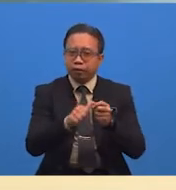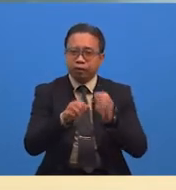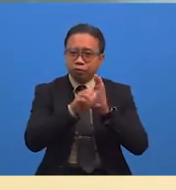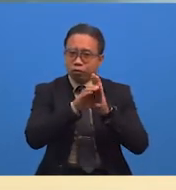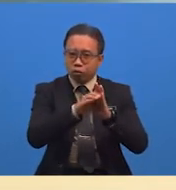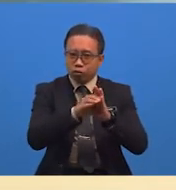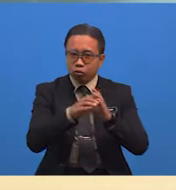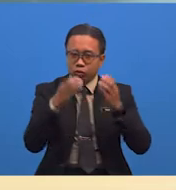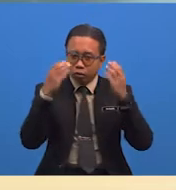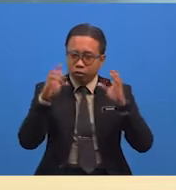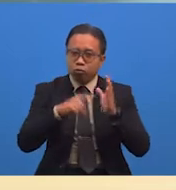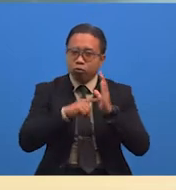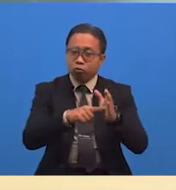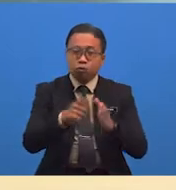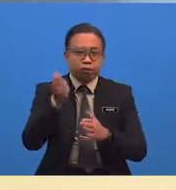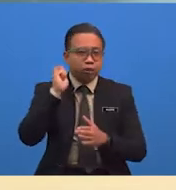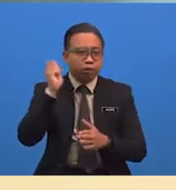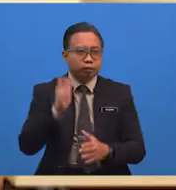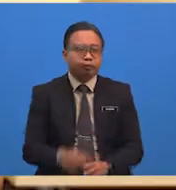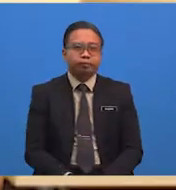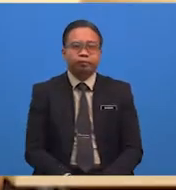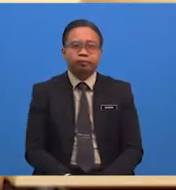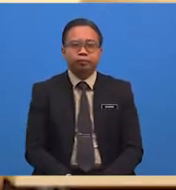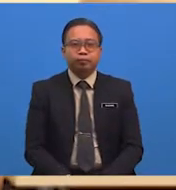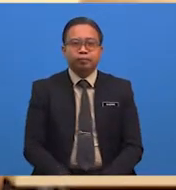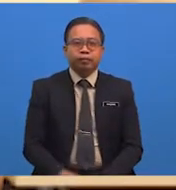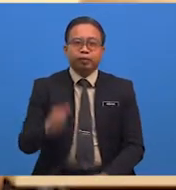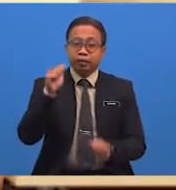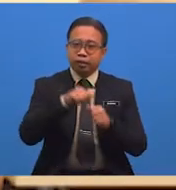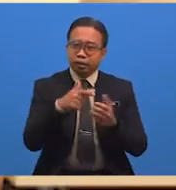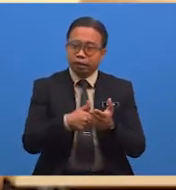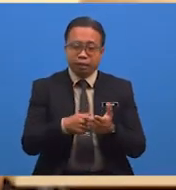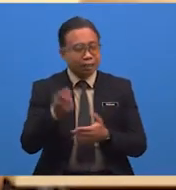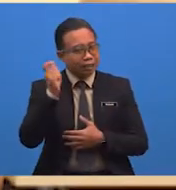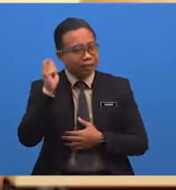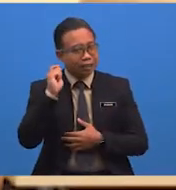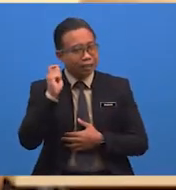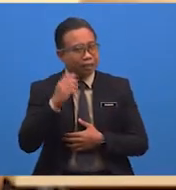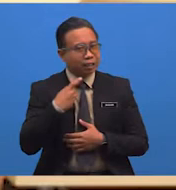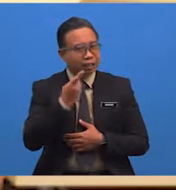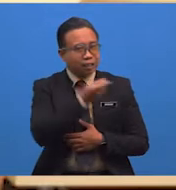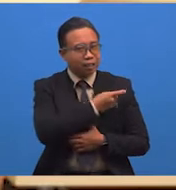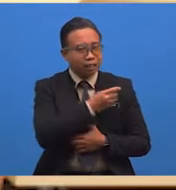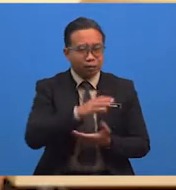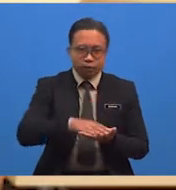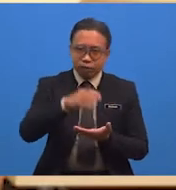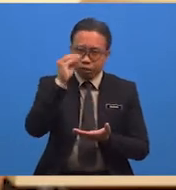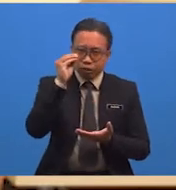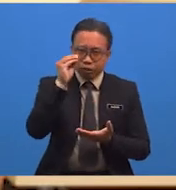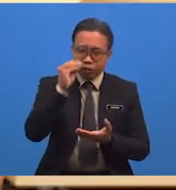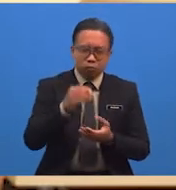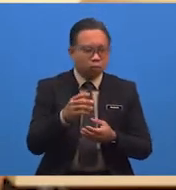setiap contoh yang telah ditunjukkan tadi. Ingat lagi tak? Di awal bab ini, kita telah